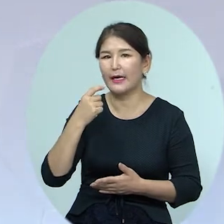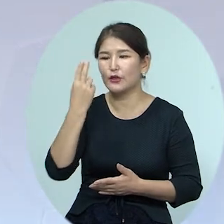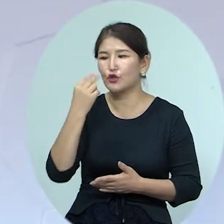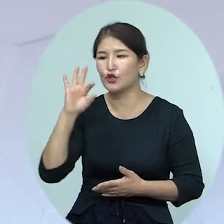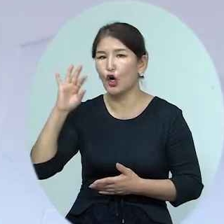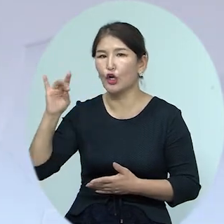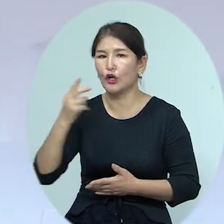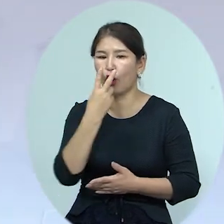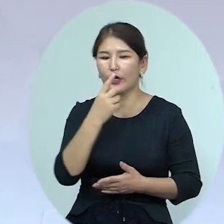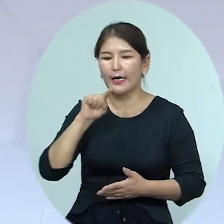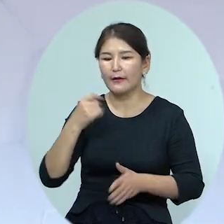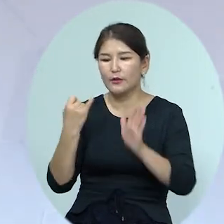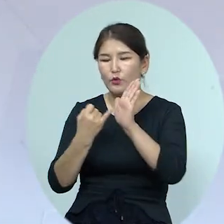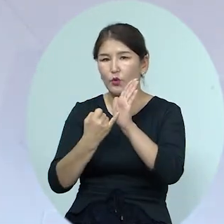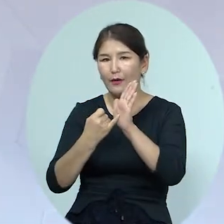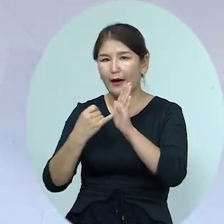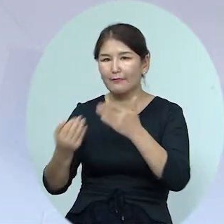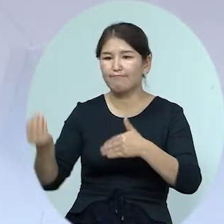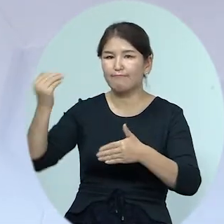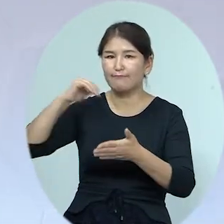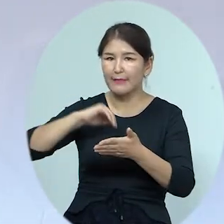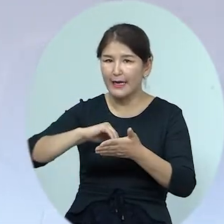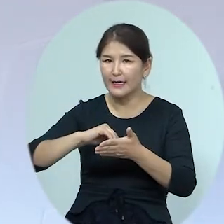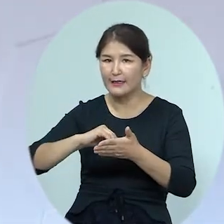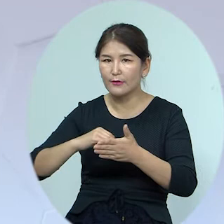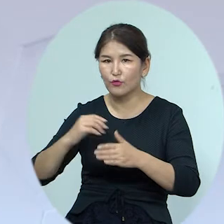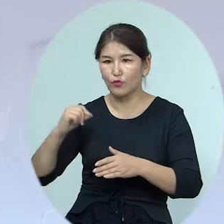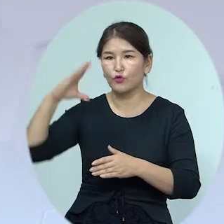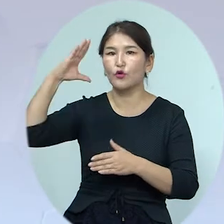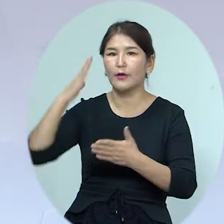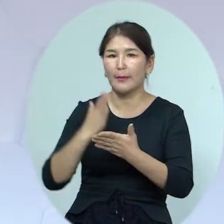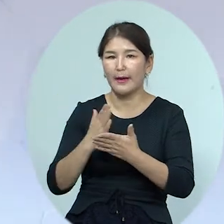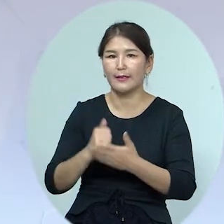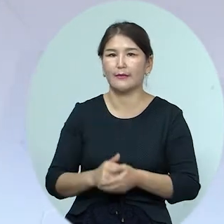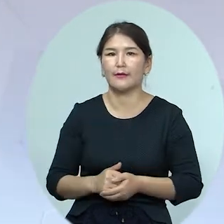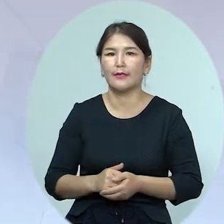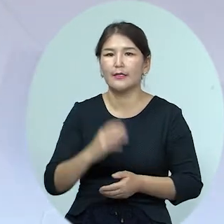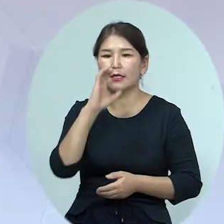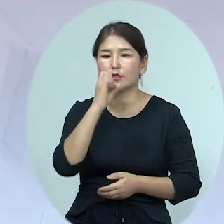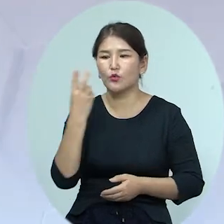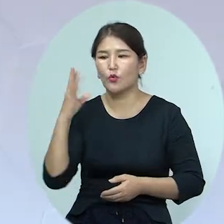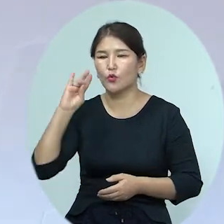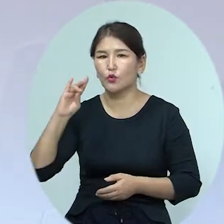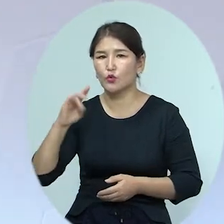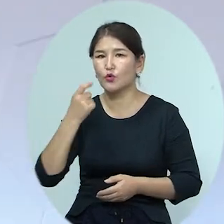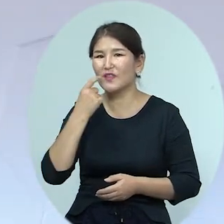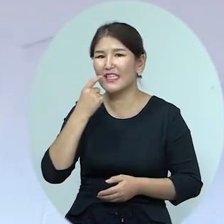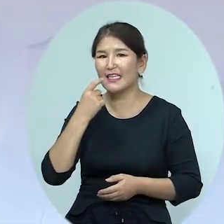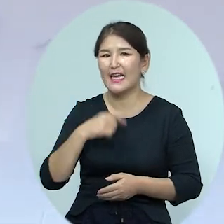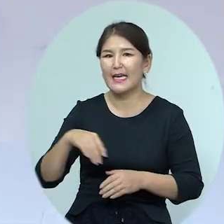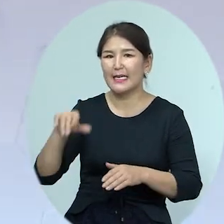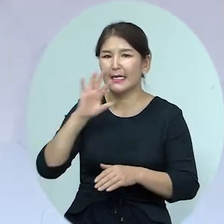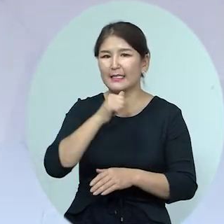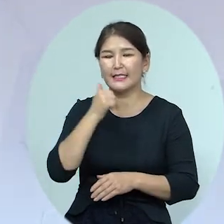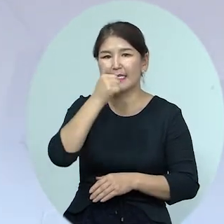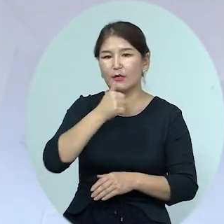дахин өндөр байдаг. Ийм учраас сүүн шүдийг аль болохоор эрүүл зөв хадгалах нь дараагийн байнгын